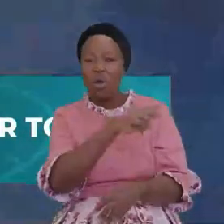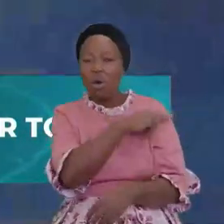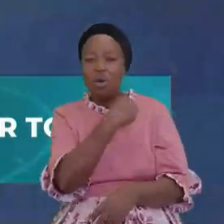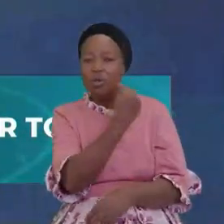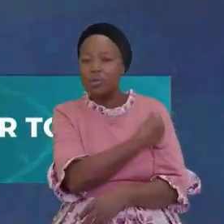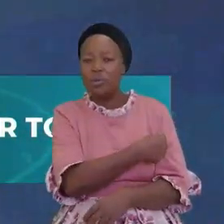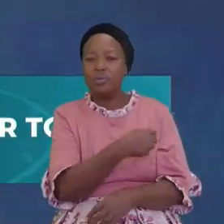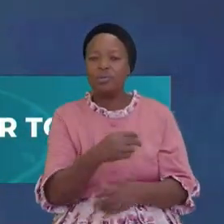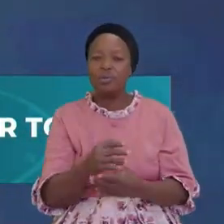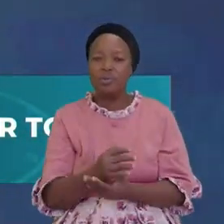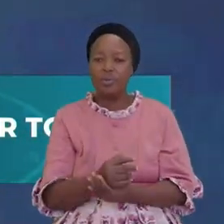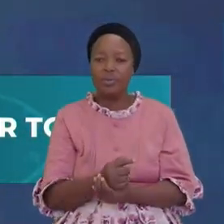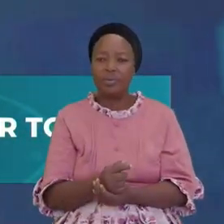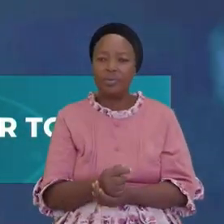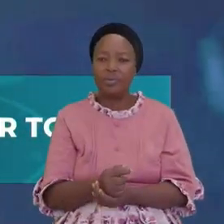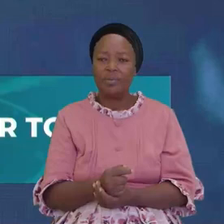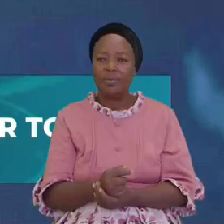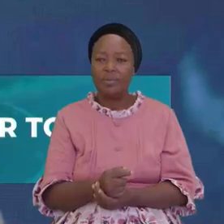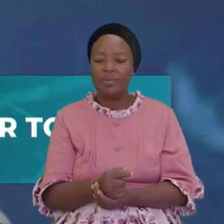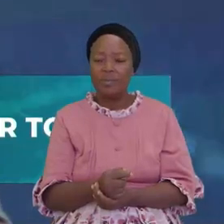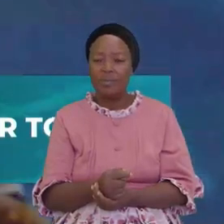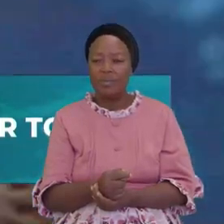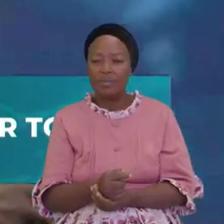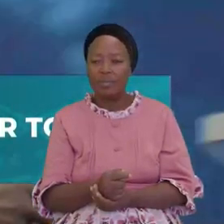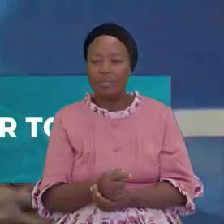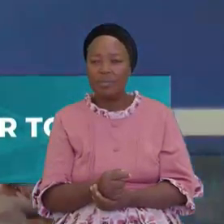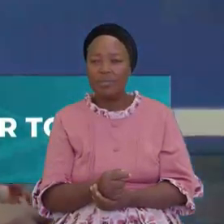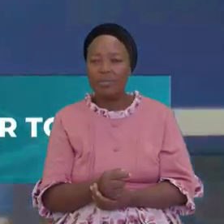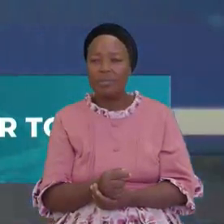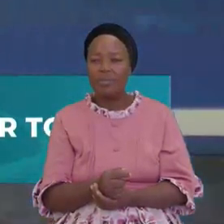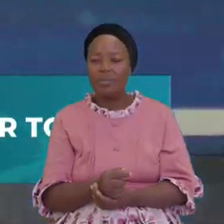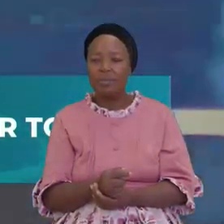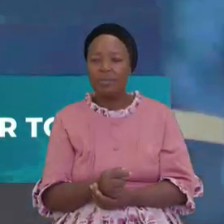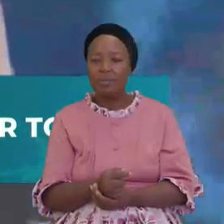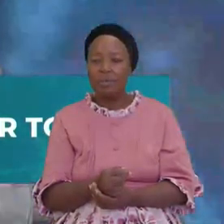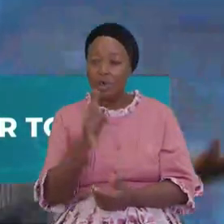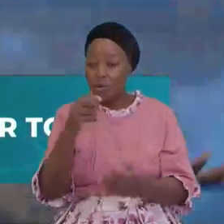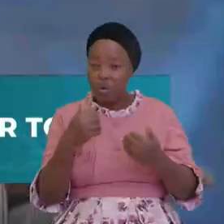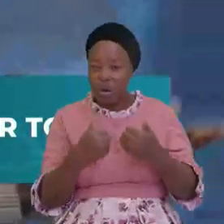N'est-ce pas ce que nous faisons aux bons docteurs qui sont en ville?